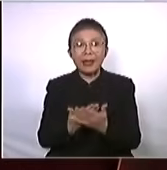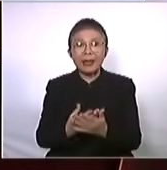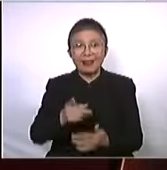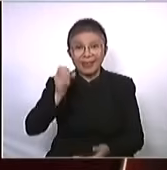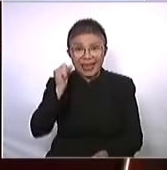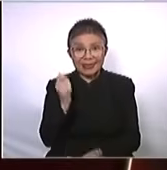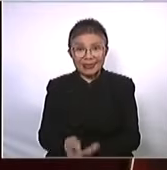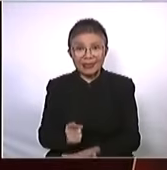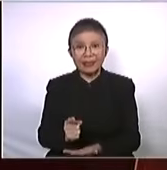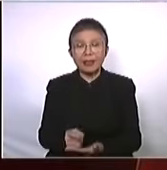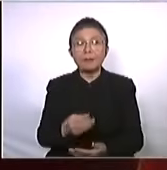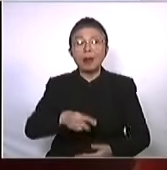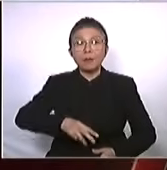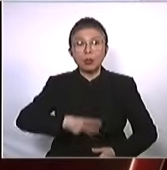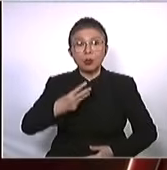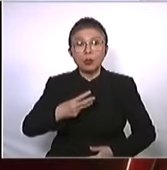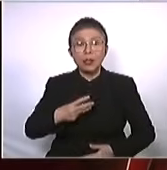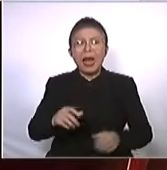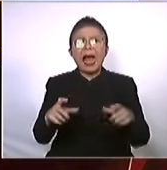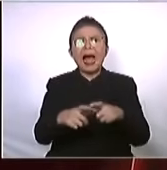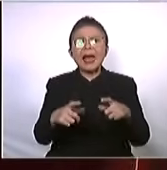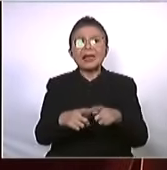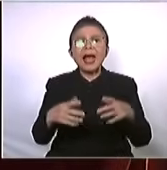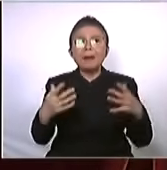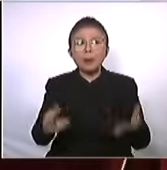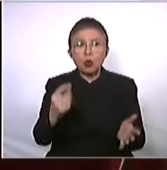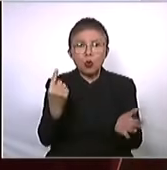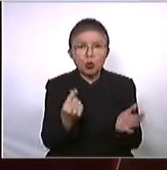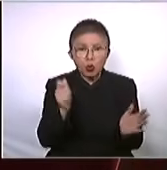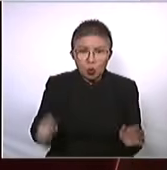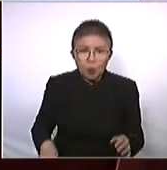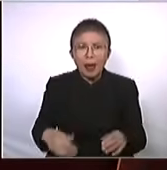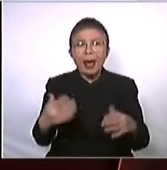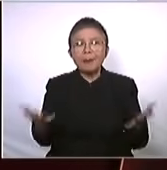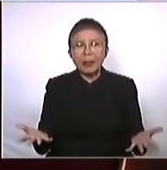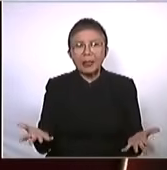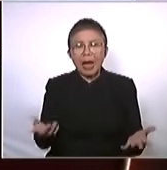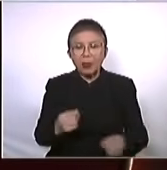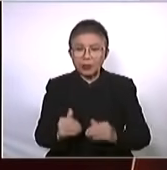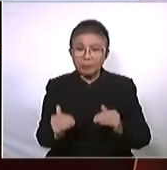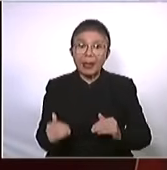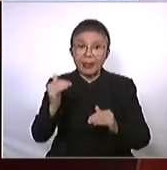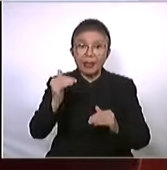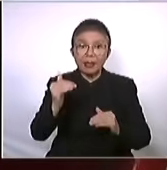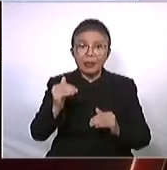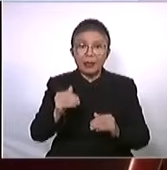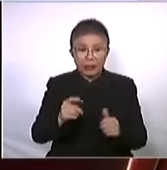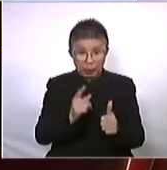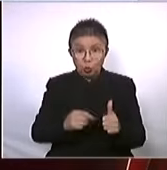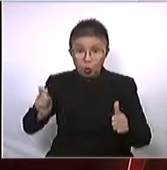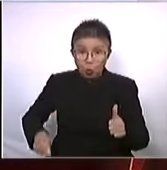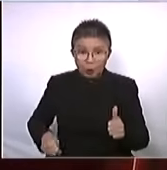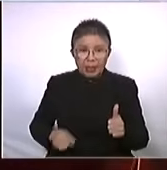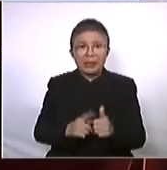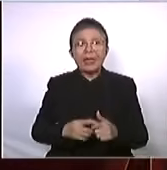jawaban Pak Mahfud tadi adalah instrumen instrumen hukum harus dipakai secara optimal diikuti dengan